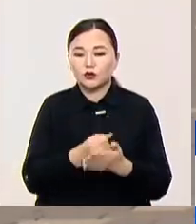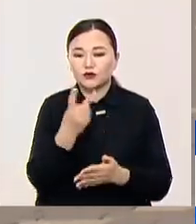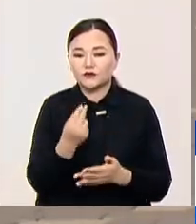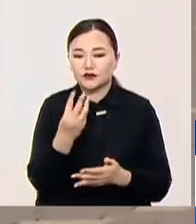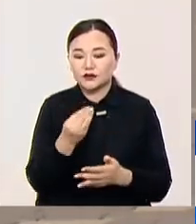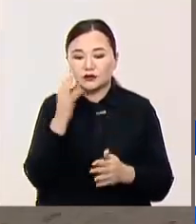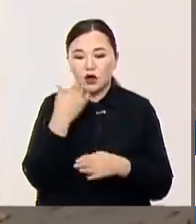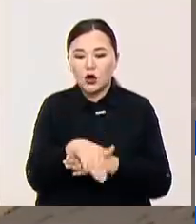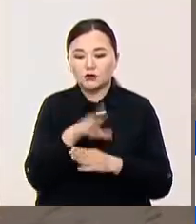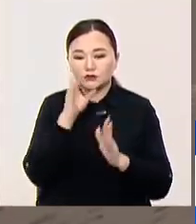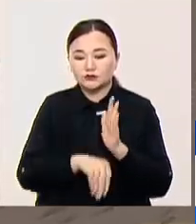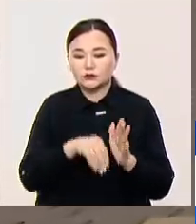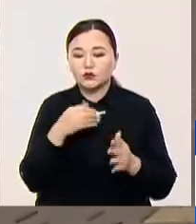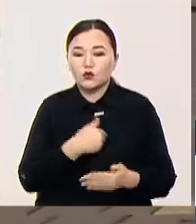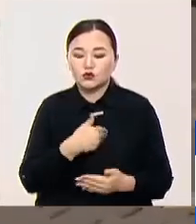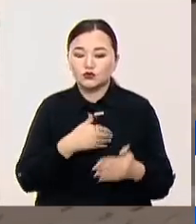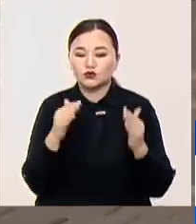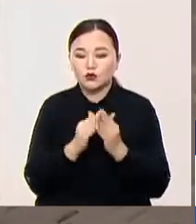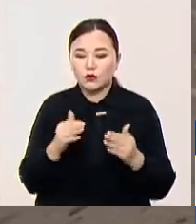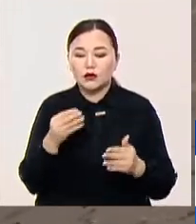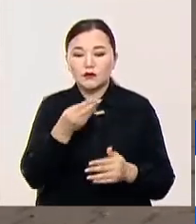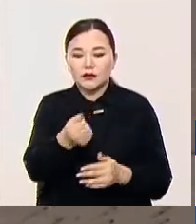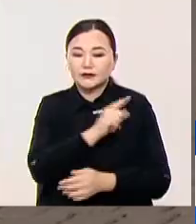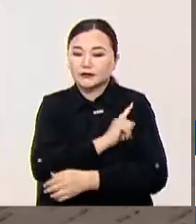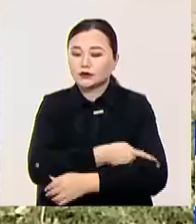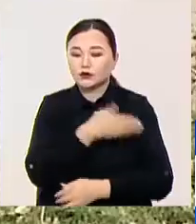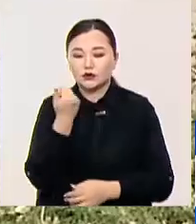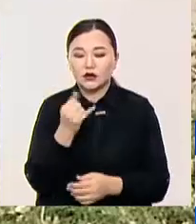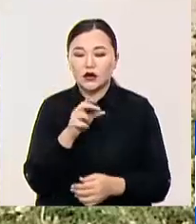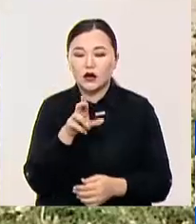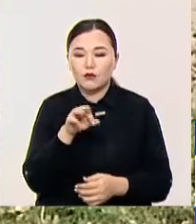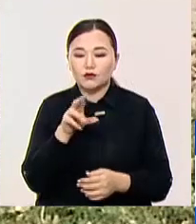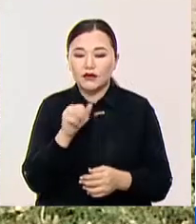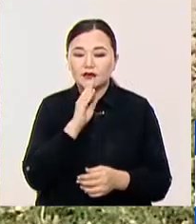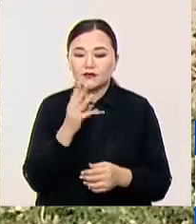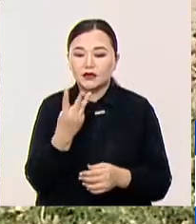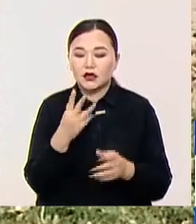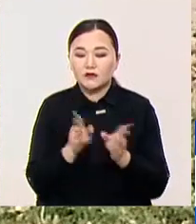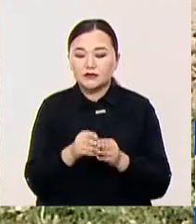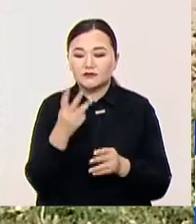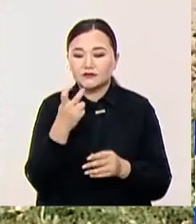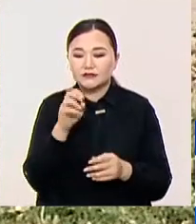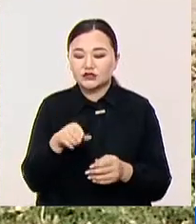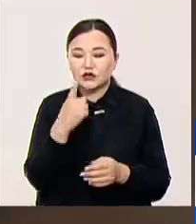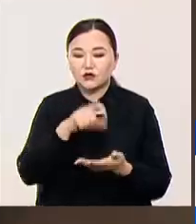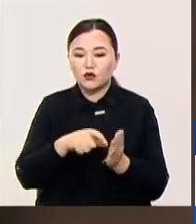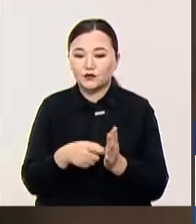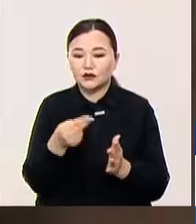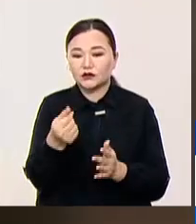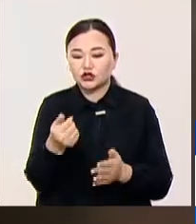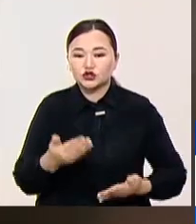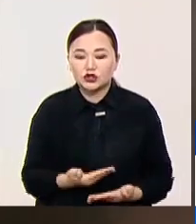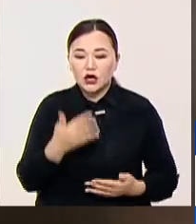далада түнеген себебі қалаған баспанада тұруды қалтасы көтермейді. Бүгінде Ақбота 3 қызбен бірігіп 200 мың теңгеге бір бөлмелі пәтер жалдап тұрады.